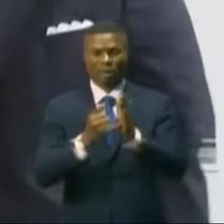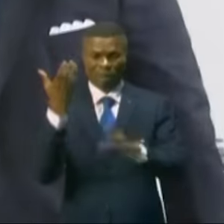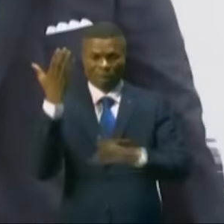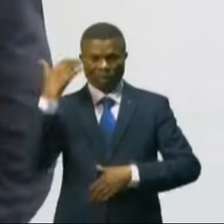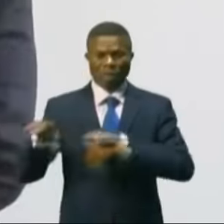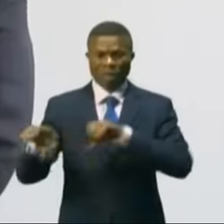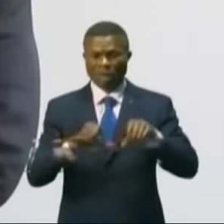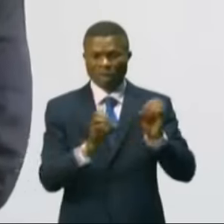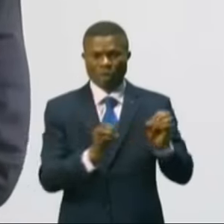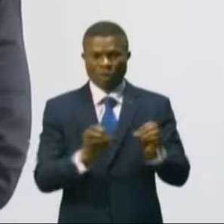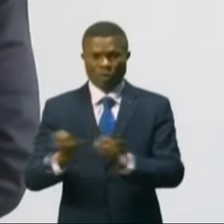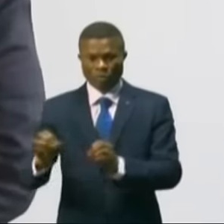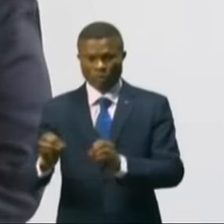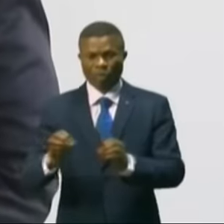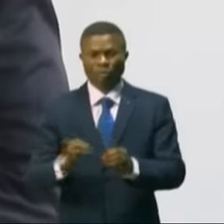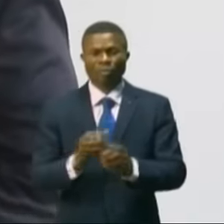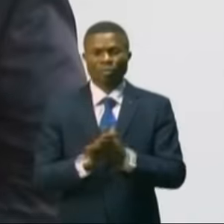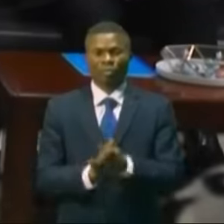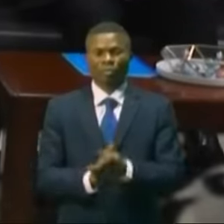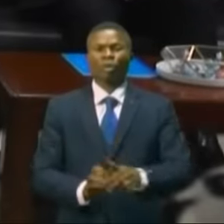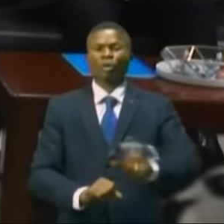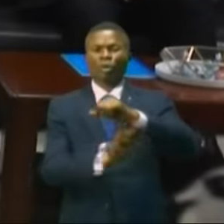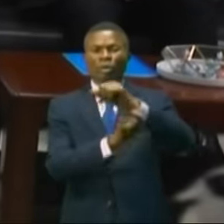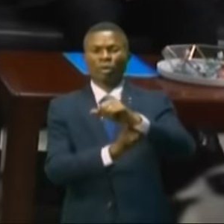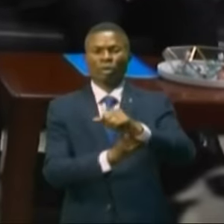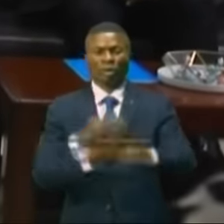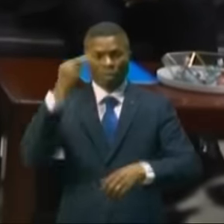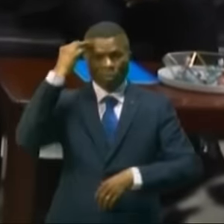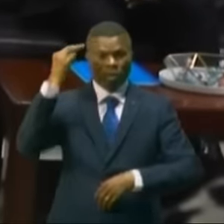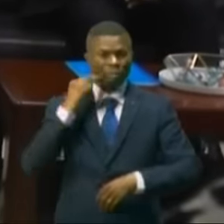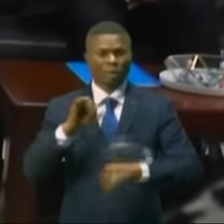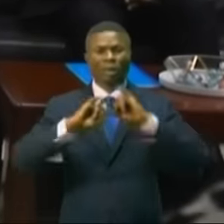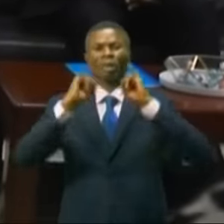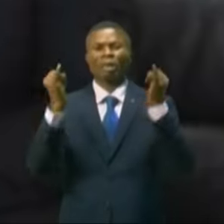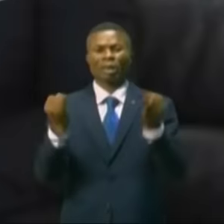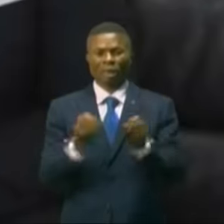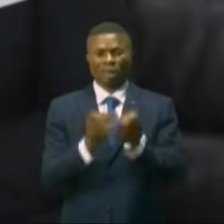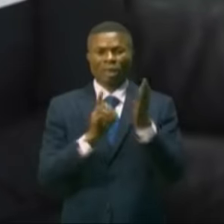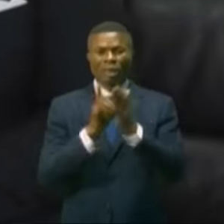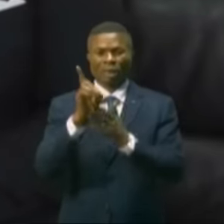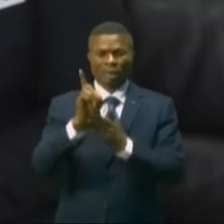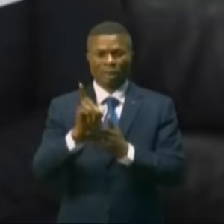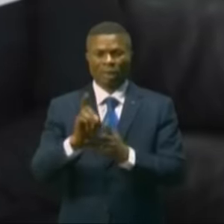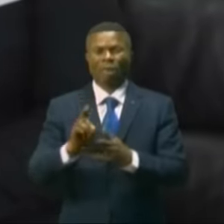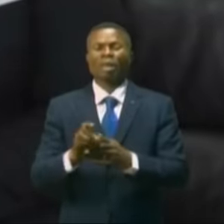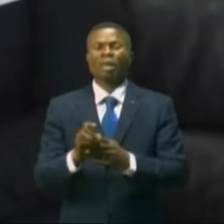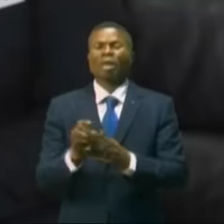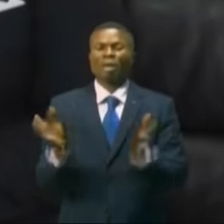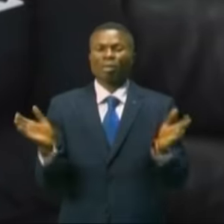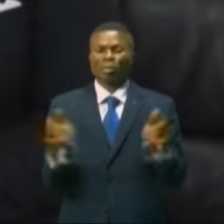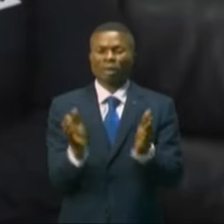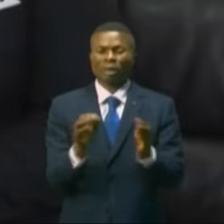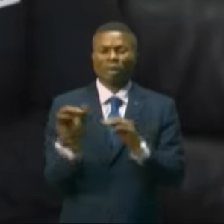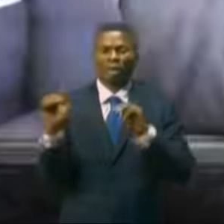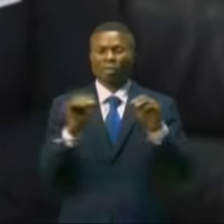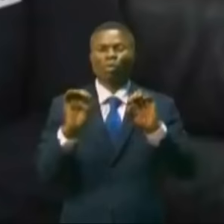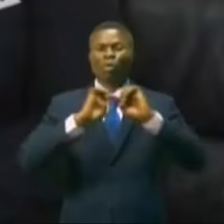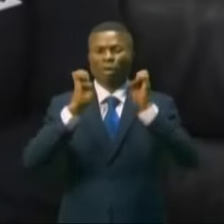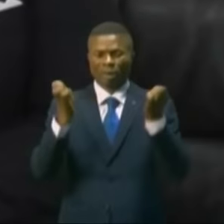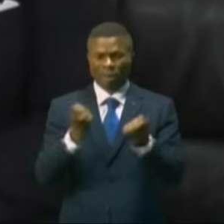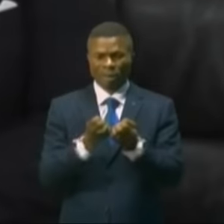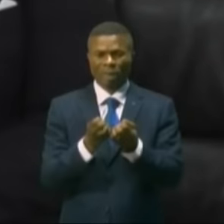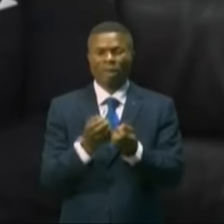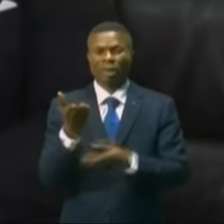l'activité organisée a bénéficié du patronage du ministère de l'Industrie, Développement des Petites et Moyennes Entreprises. C'est lui qui en est le